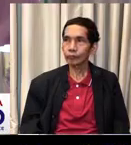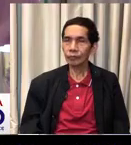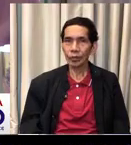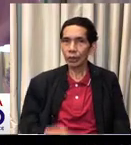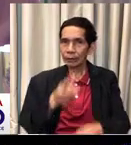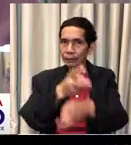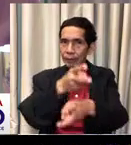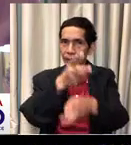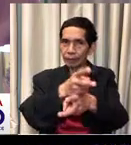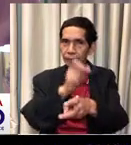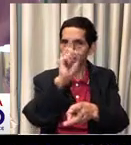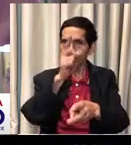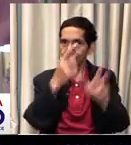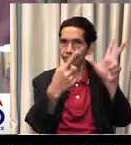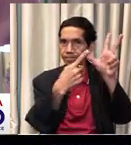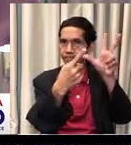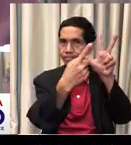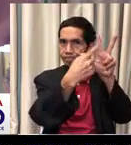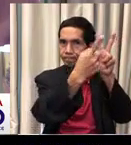Mag-ingat kayo.